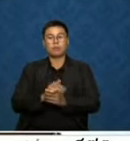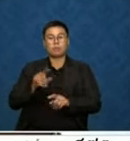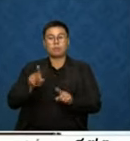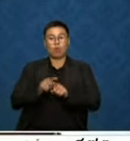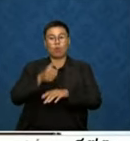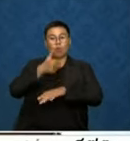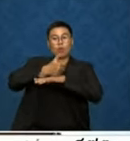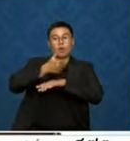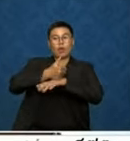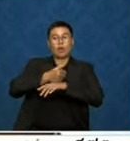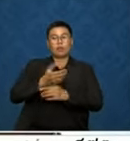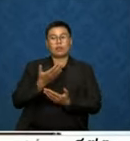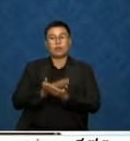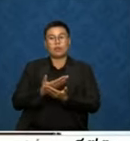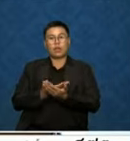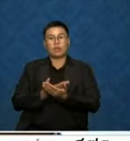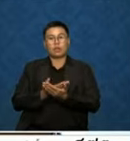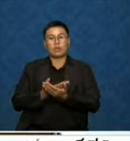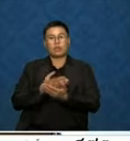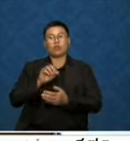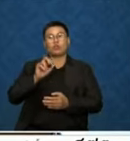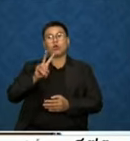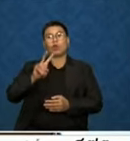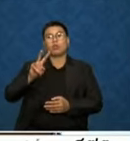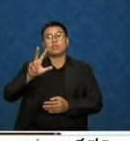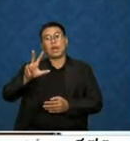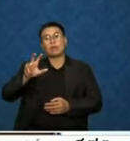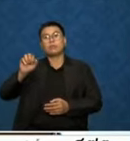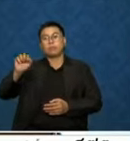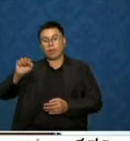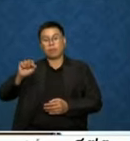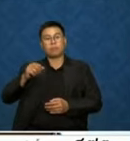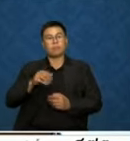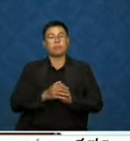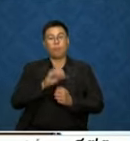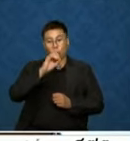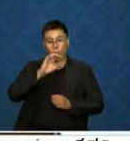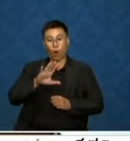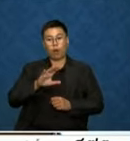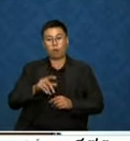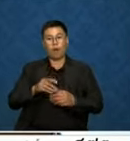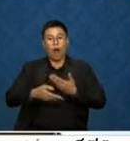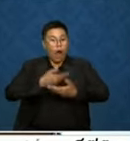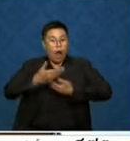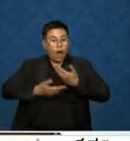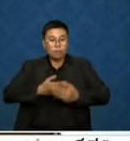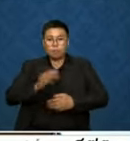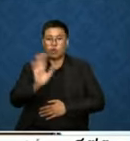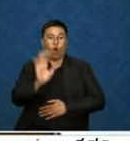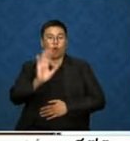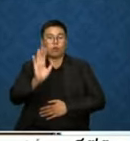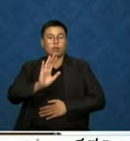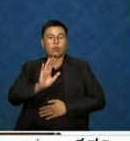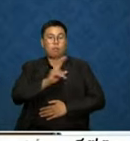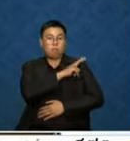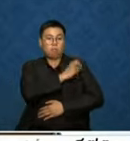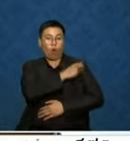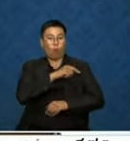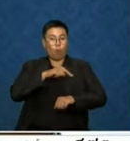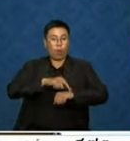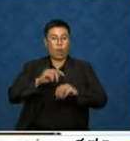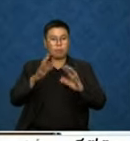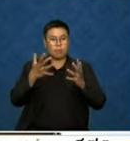ทนี้นะฮะใช้เงินประมาณ 2-3 แสนนะฮะโดยเขาบอกว่าไม่ต้องขายถึงแม้พี่หมอเนี่ยไม่มีเวลา